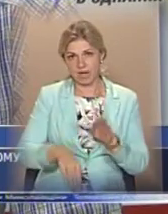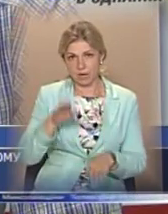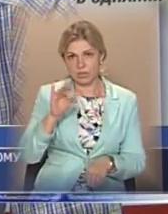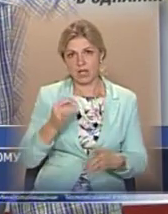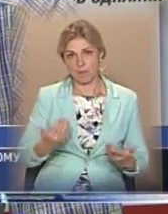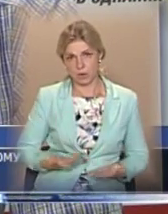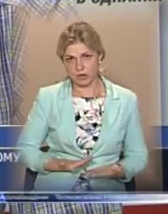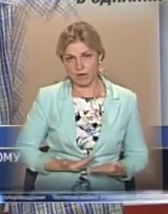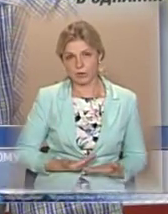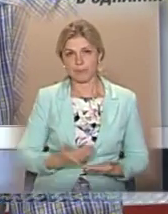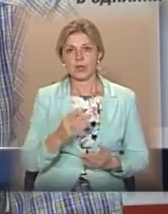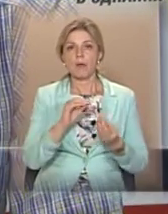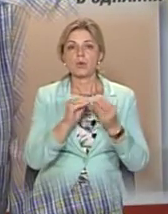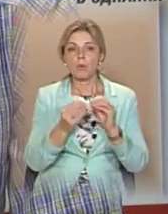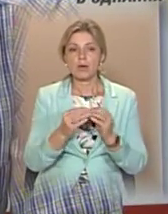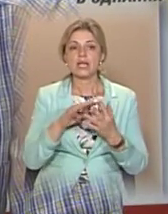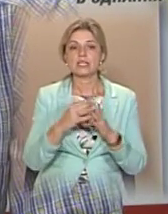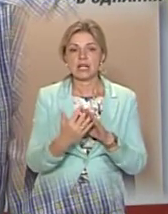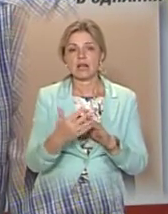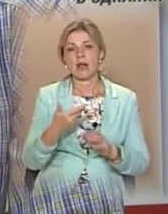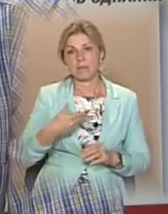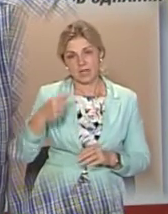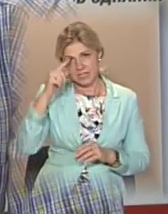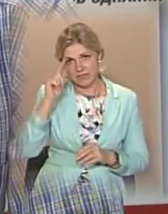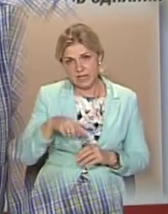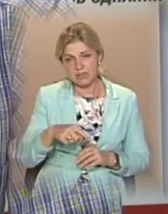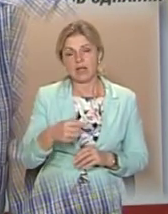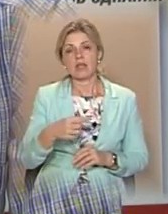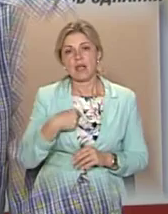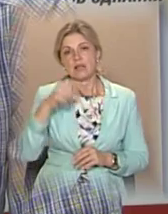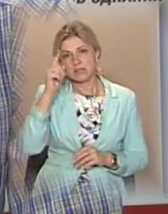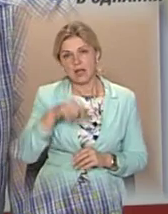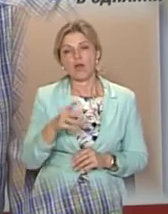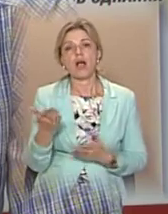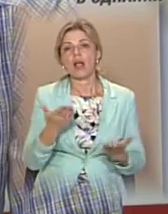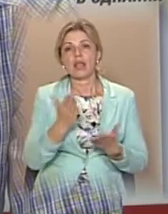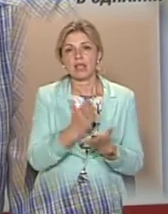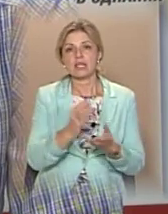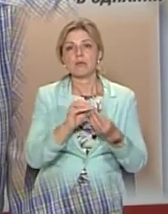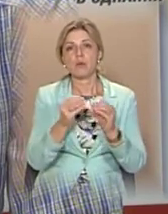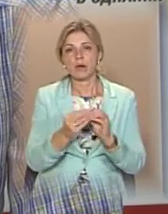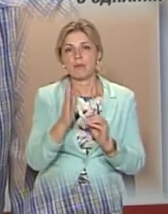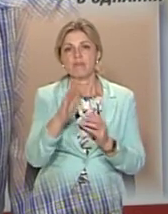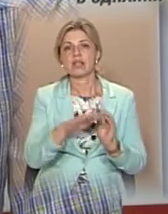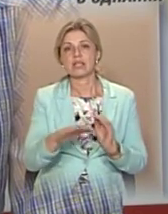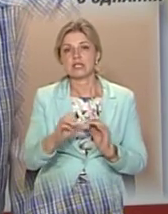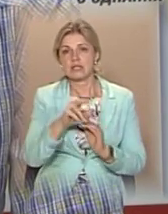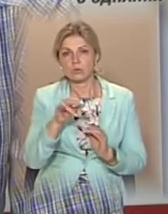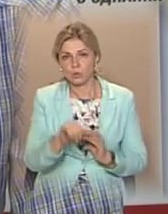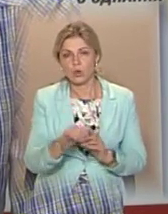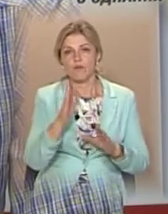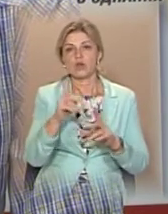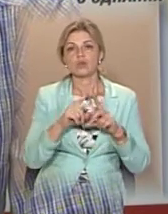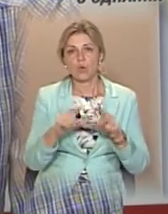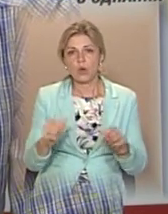Проблемы сел мне известны. Я знаю, какие существуют проблемы в детских садиках, какие в школах.